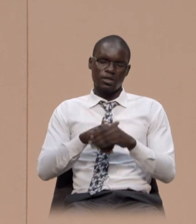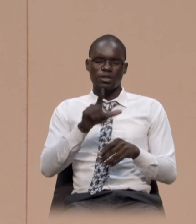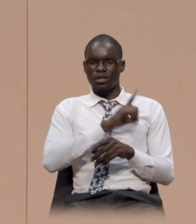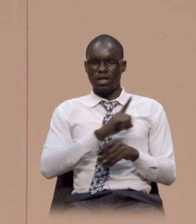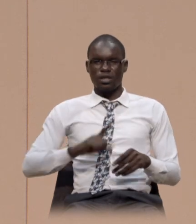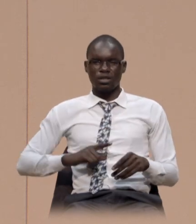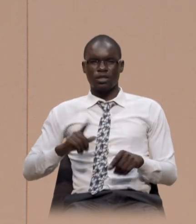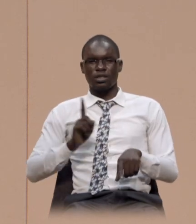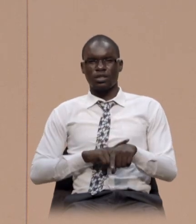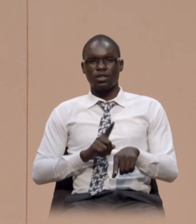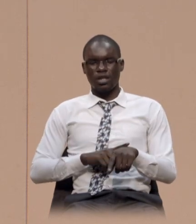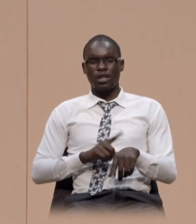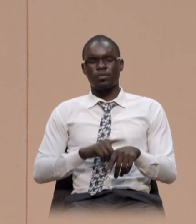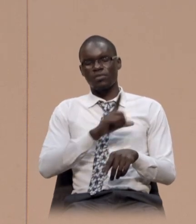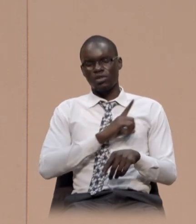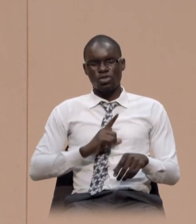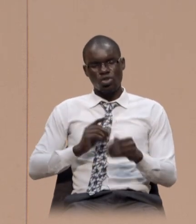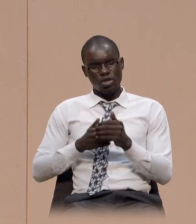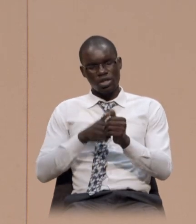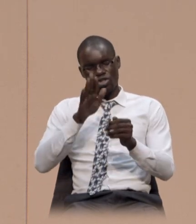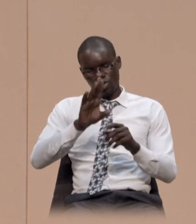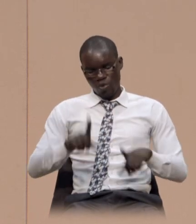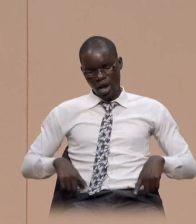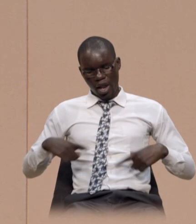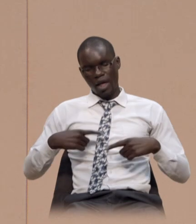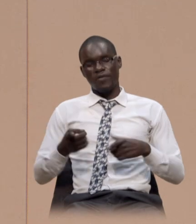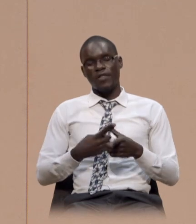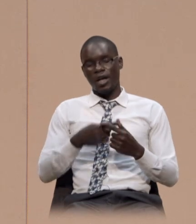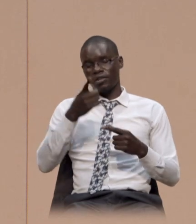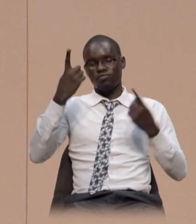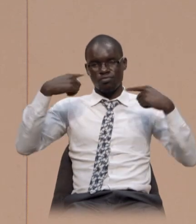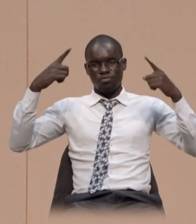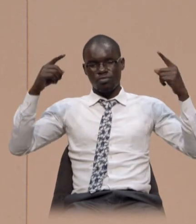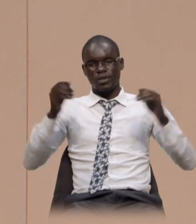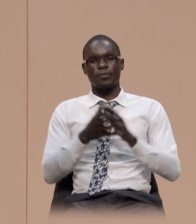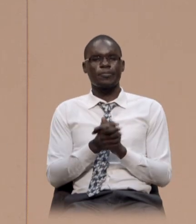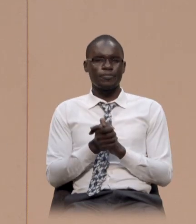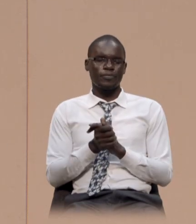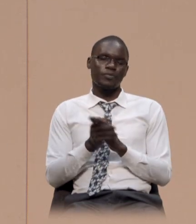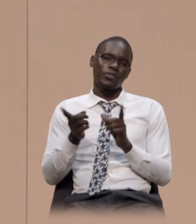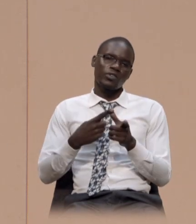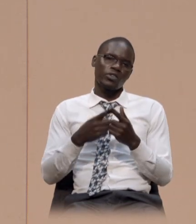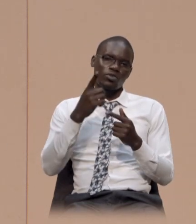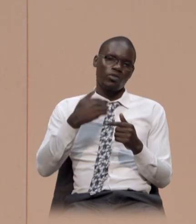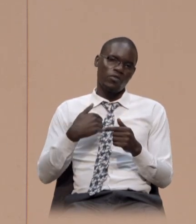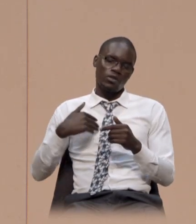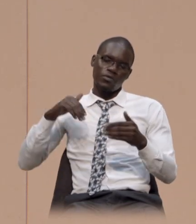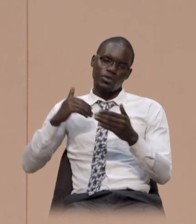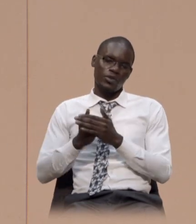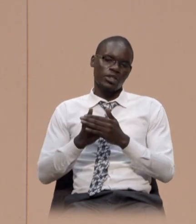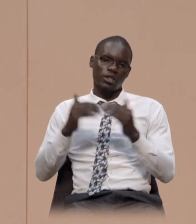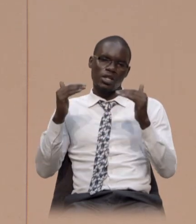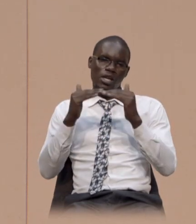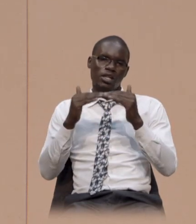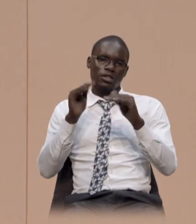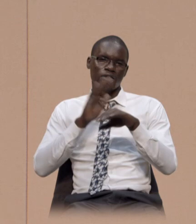Mungu akiwa muongozo wa maisha yako, wewe utafaulu. Bila shaka utafikia kiwango mzuri.